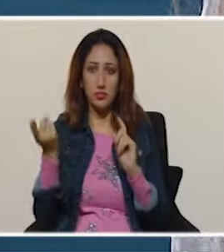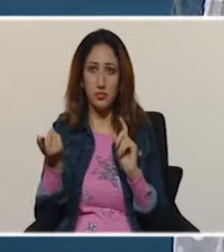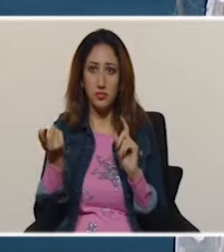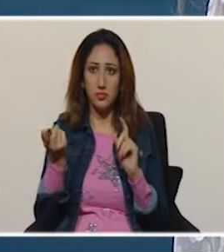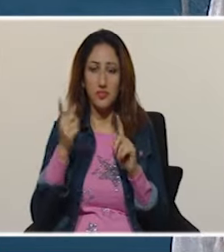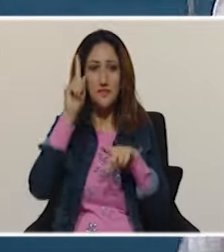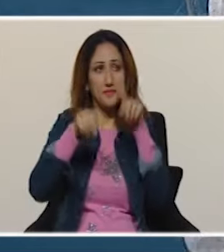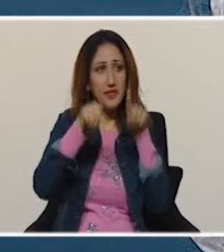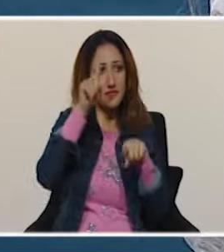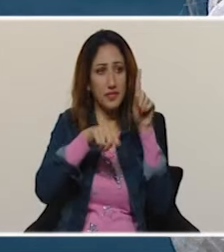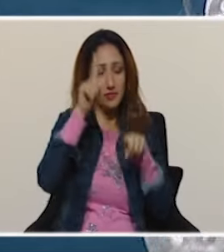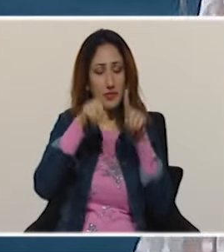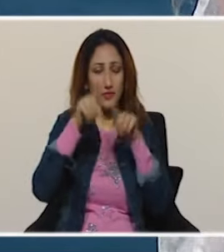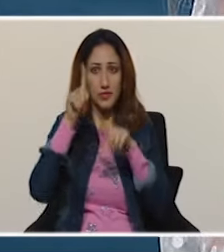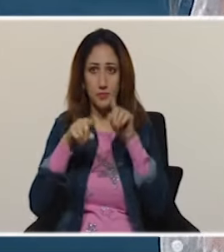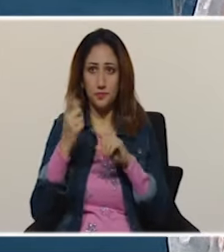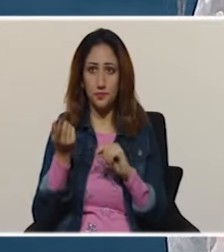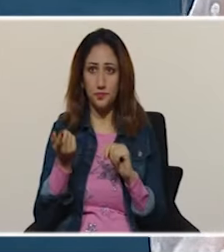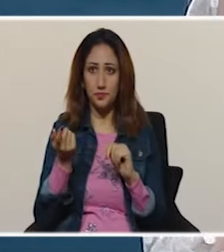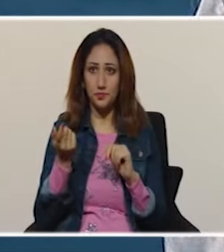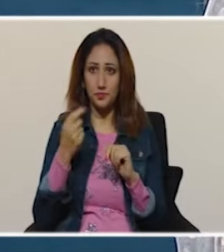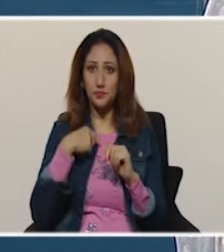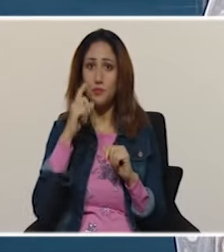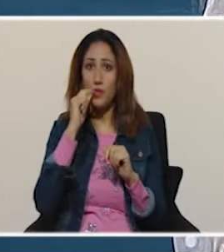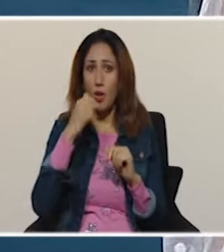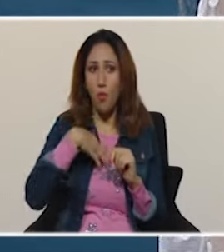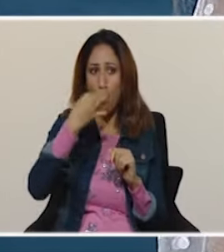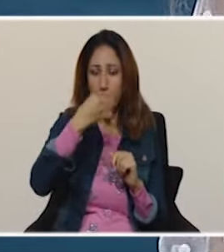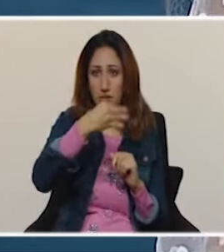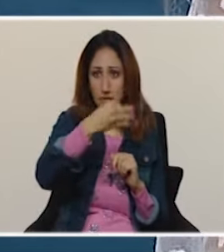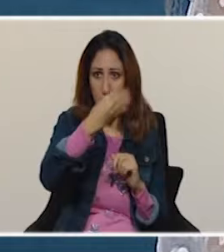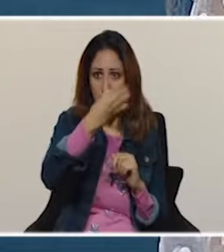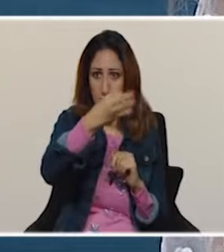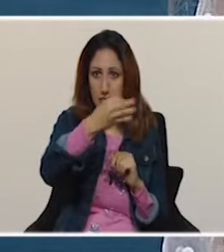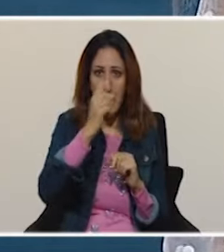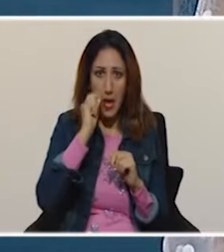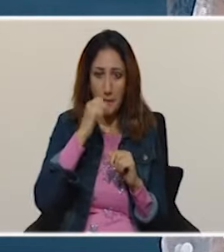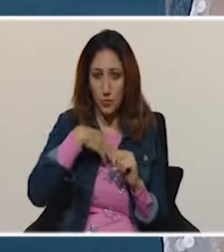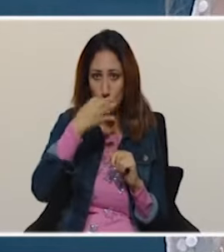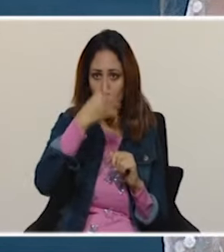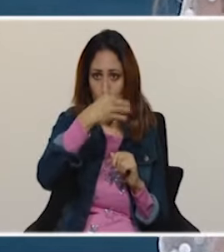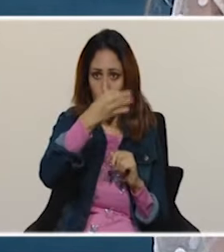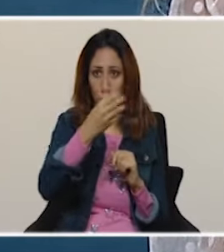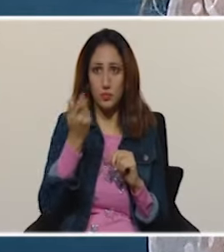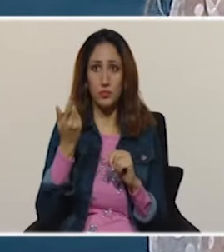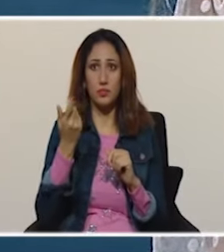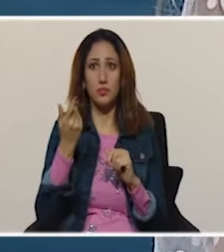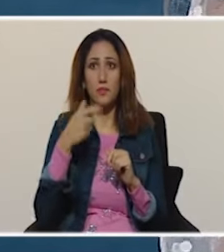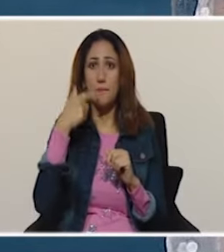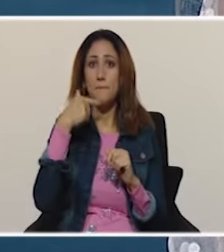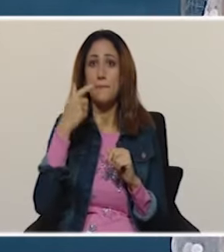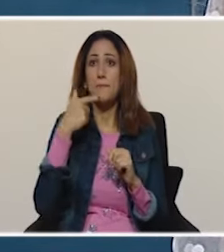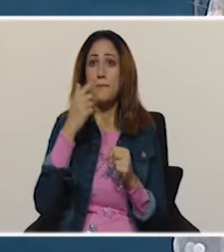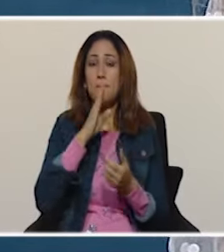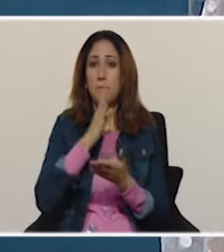وفي مثل بالإنجليزي وقت حكيته لبي قلت له، قال لي don't dignify this with an answer، لا تعطي شرف الحق